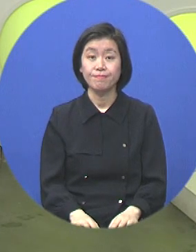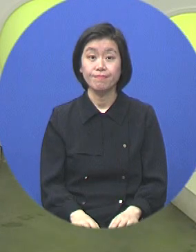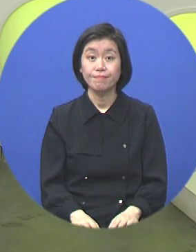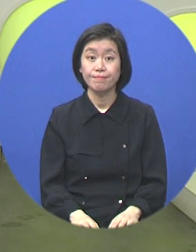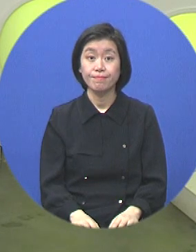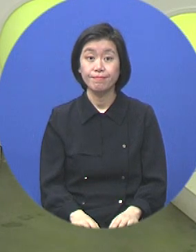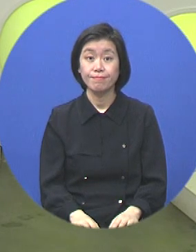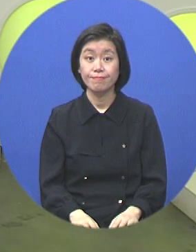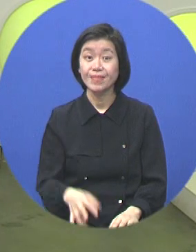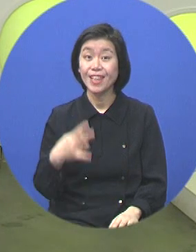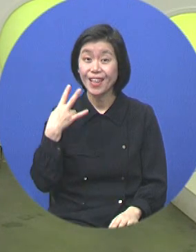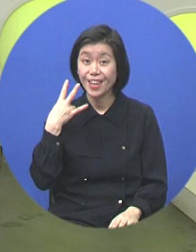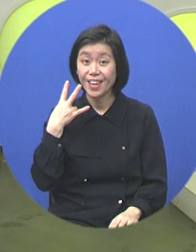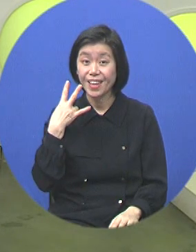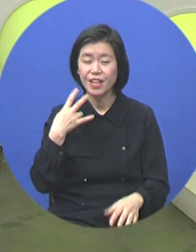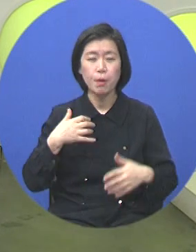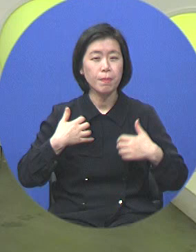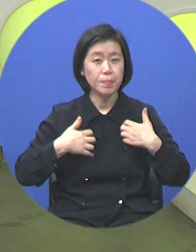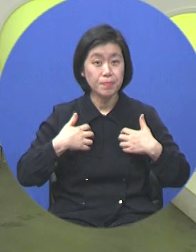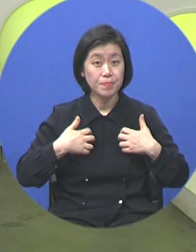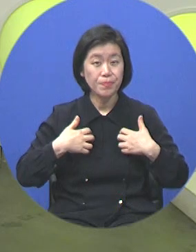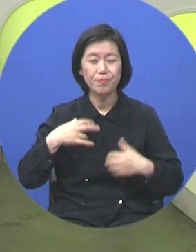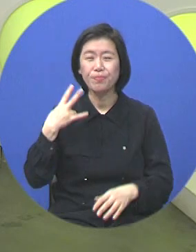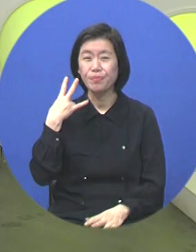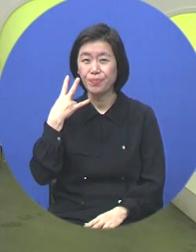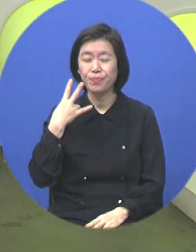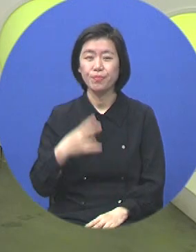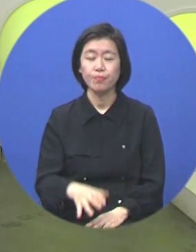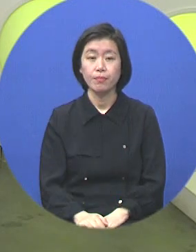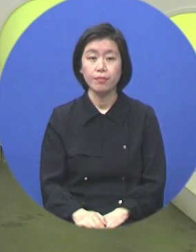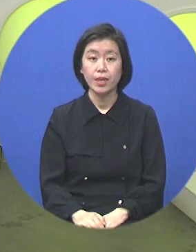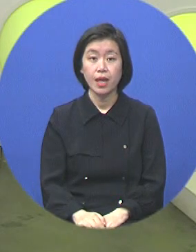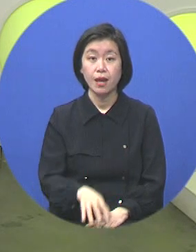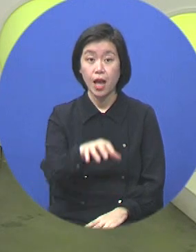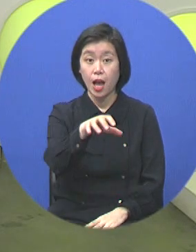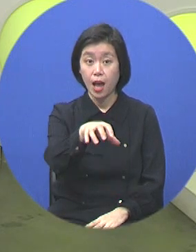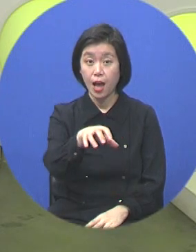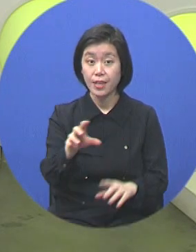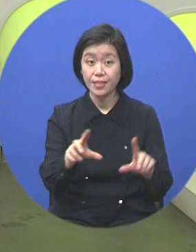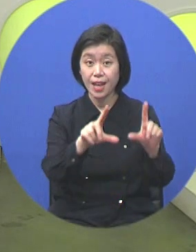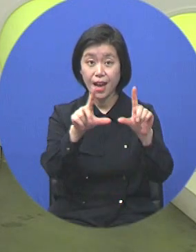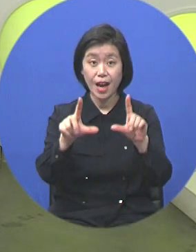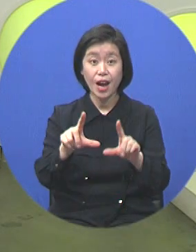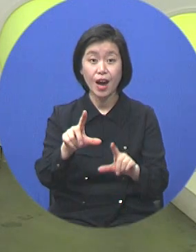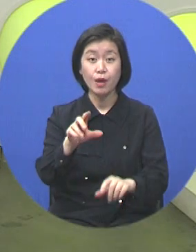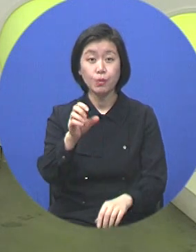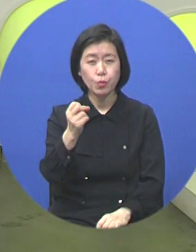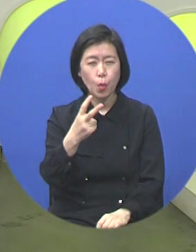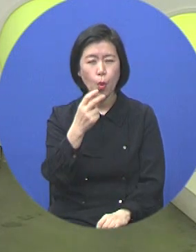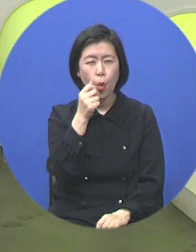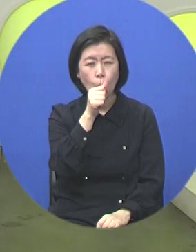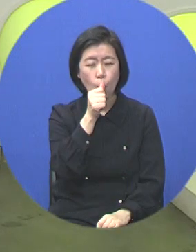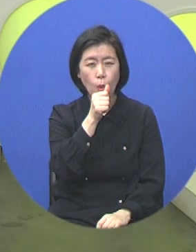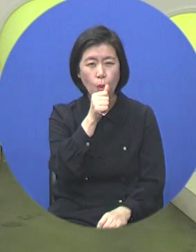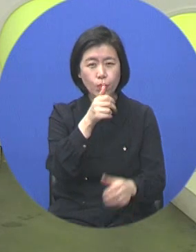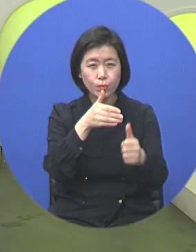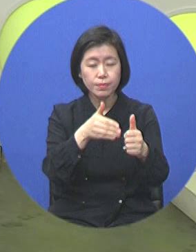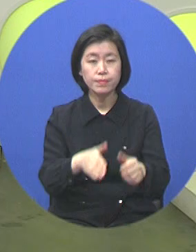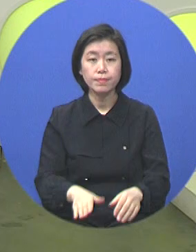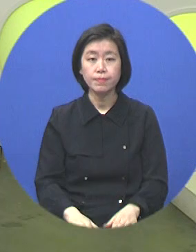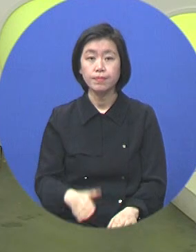네. 반갑습니다. 반갑습니다. 네. 어디에 살고 계시는 누구신지요? 여